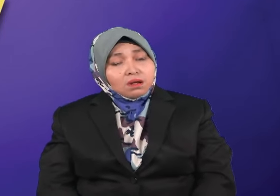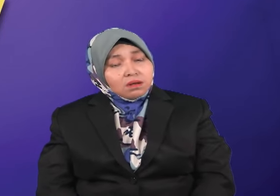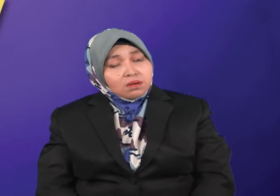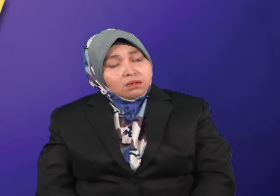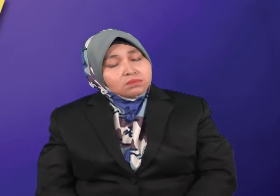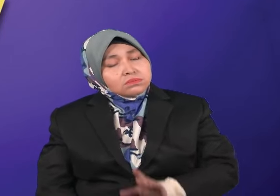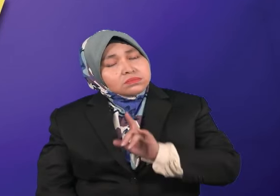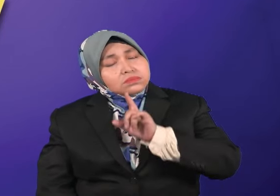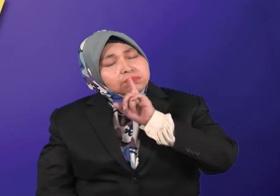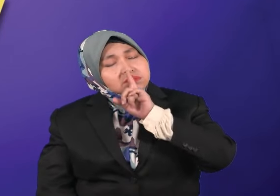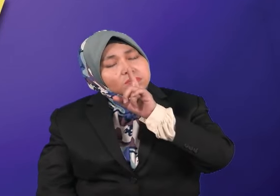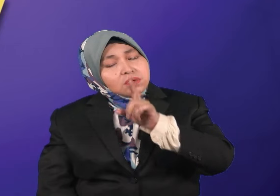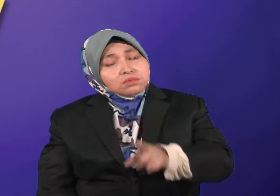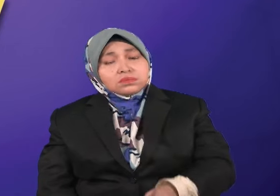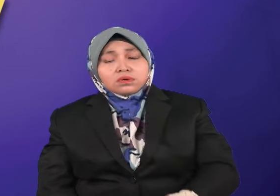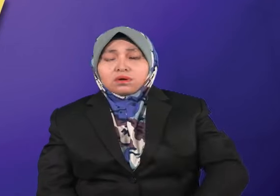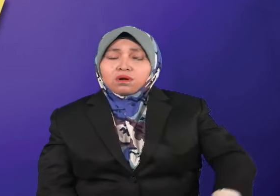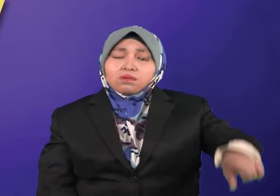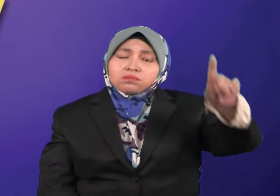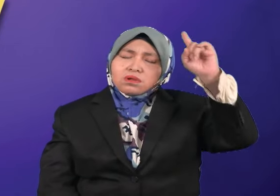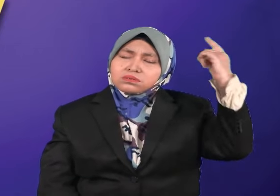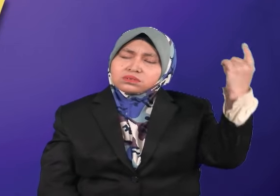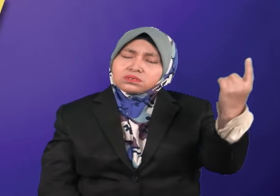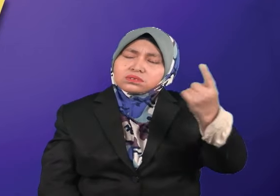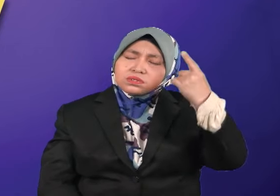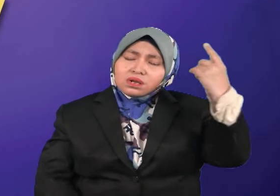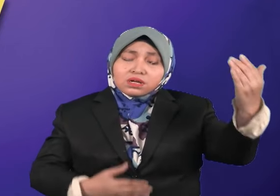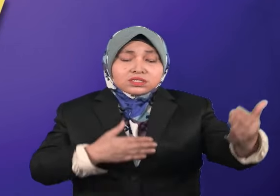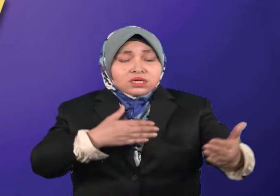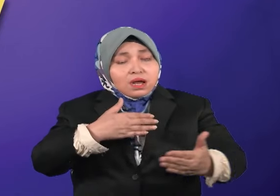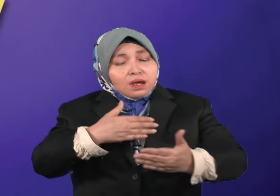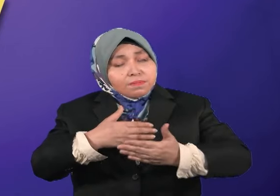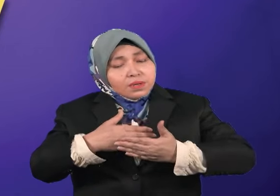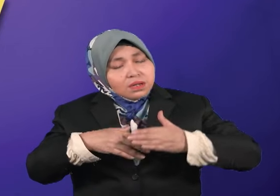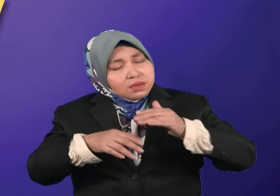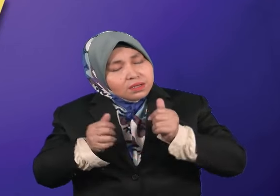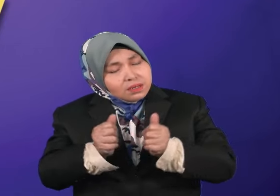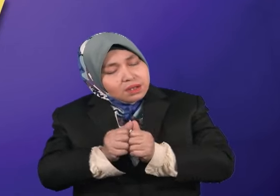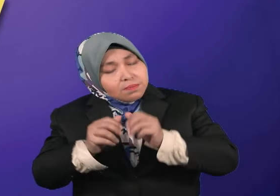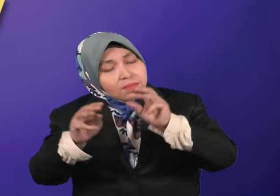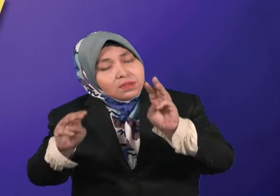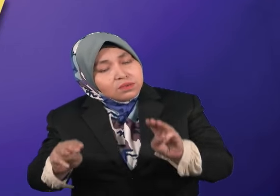قَرِيبٌ أُجِيبُ دَعْوَةَ الدَّاعِ إِذَا